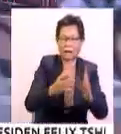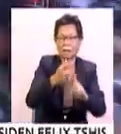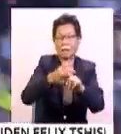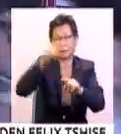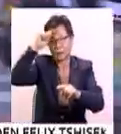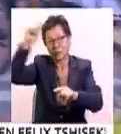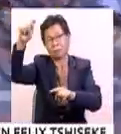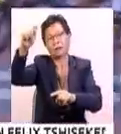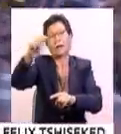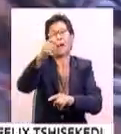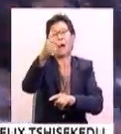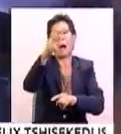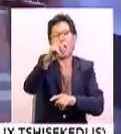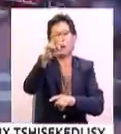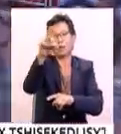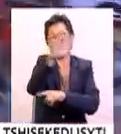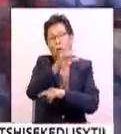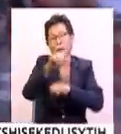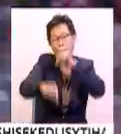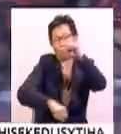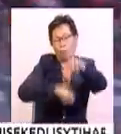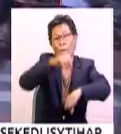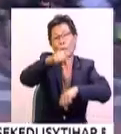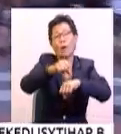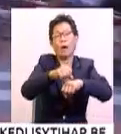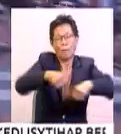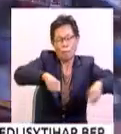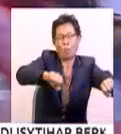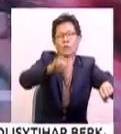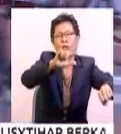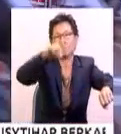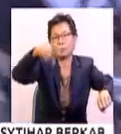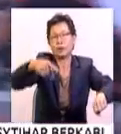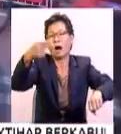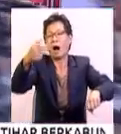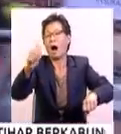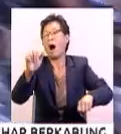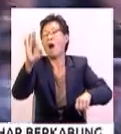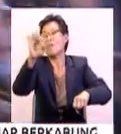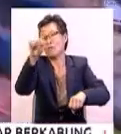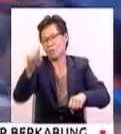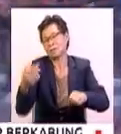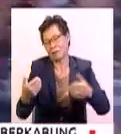Cycling Team Anwar Manan dan pelumba MotoGP negara Muhammad Hafiz Syahrin.